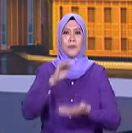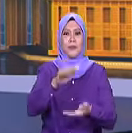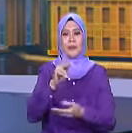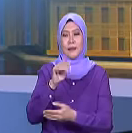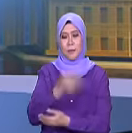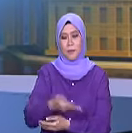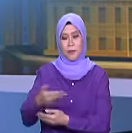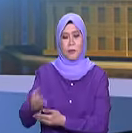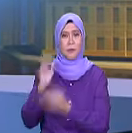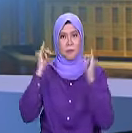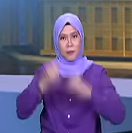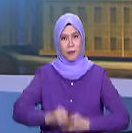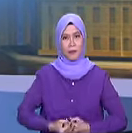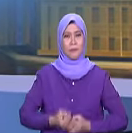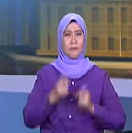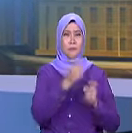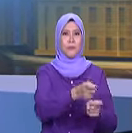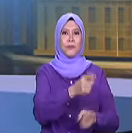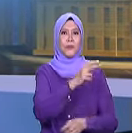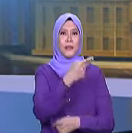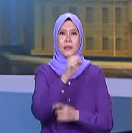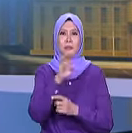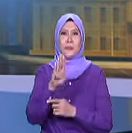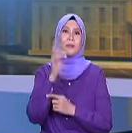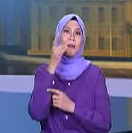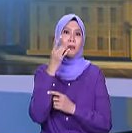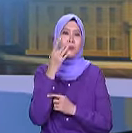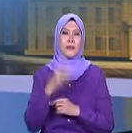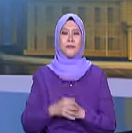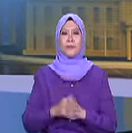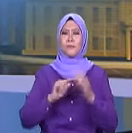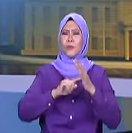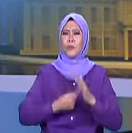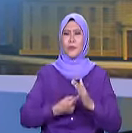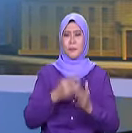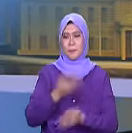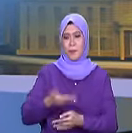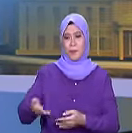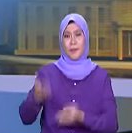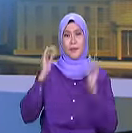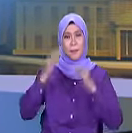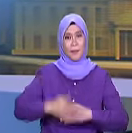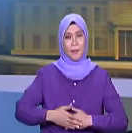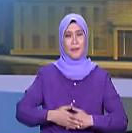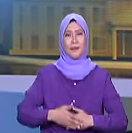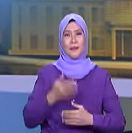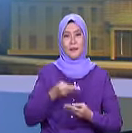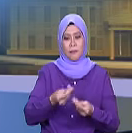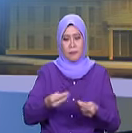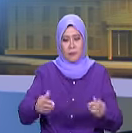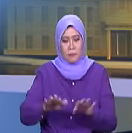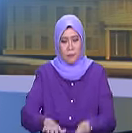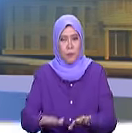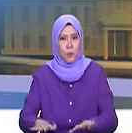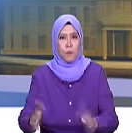ibadah kepada Hospital Sultanah Bayah HSB Alur Star. Buat permulaan, kit ibadah merangkumi 100 set debu tayamum